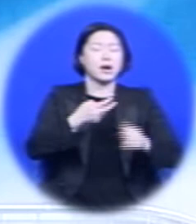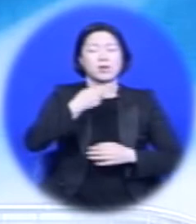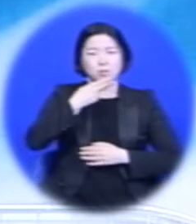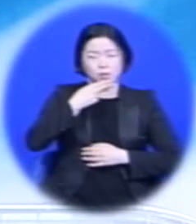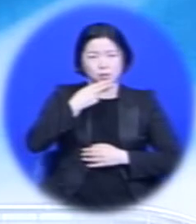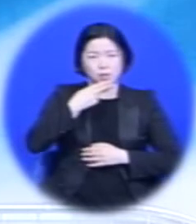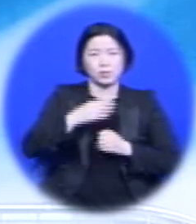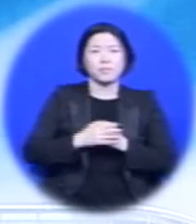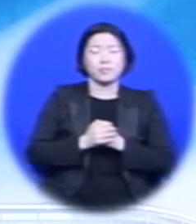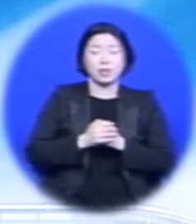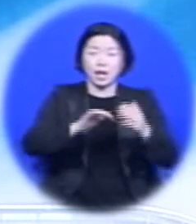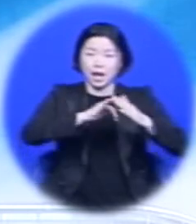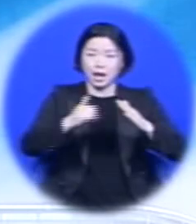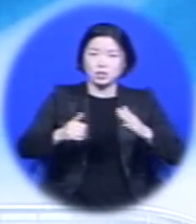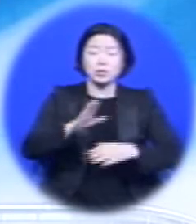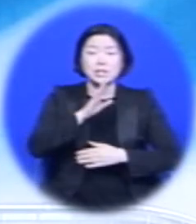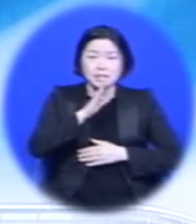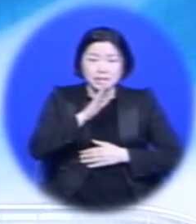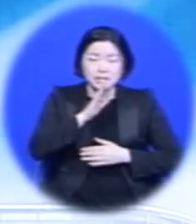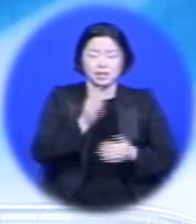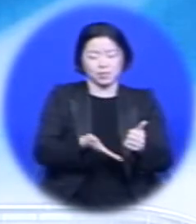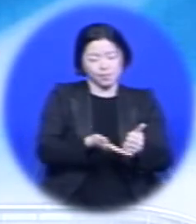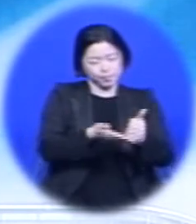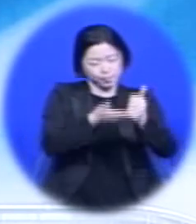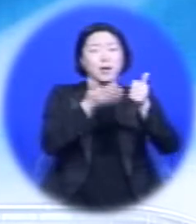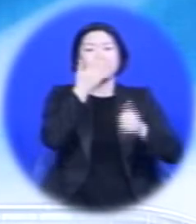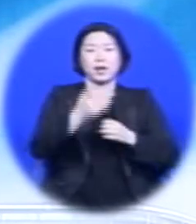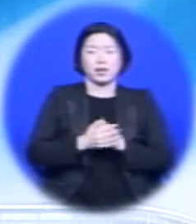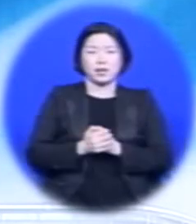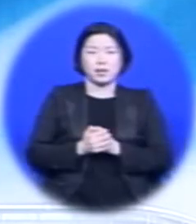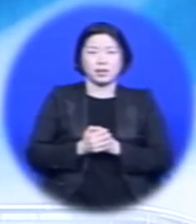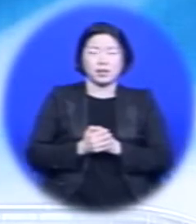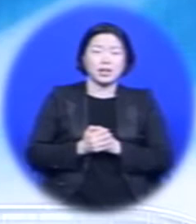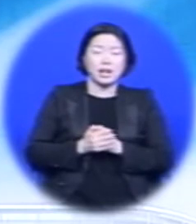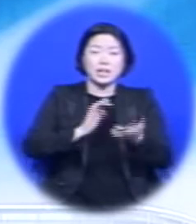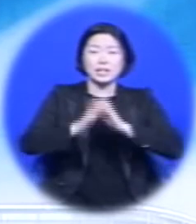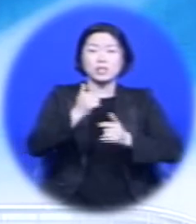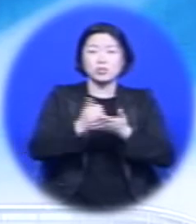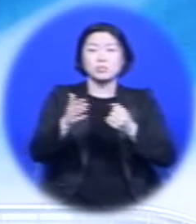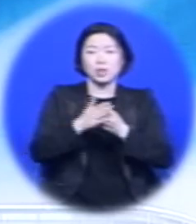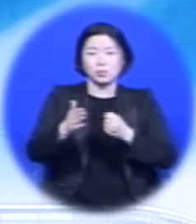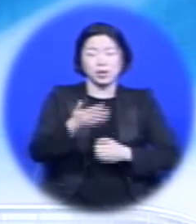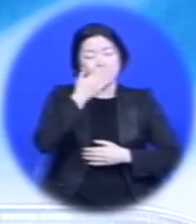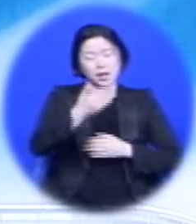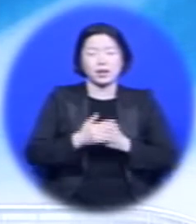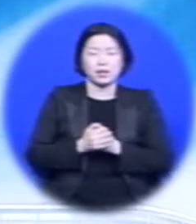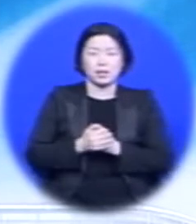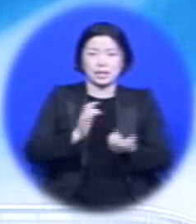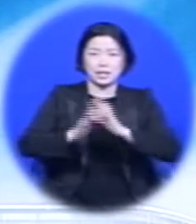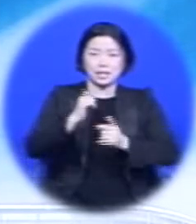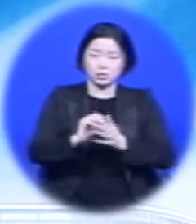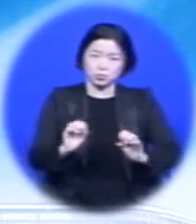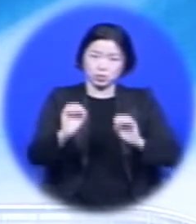됩니다. 가족들을 진정으로 섬길 수 있게 됩니다. 예수님 때문에 그렇게 됩니다. 예수님으로